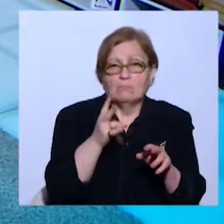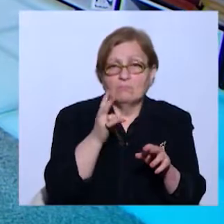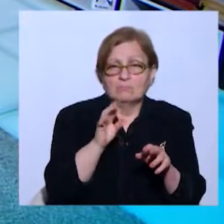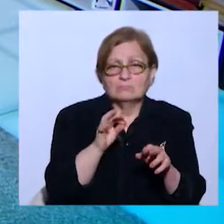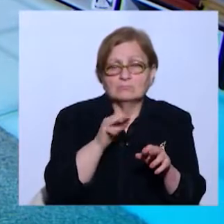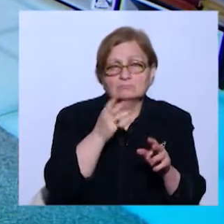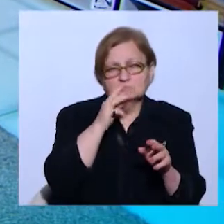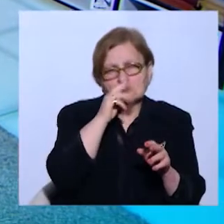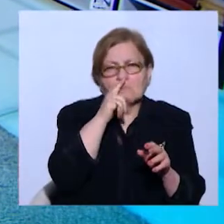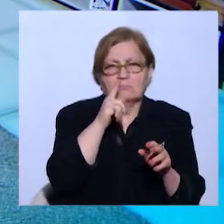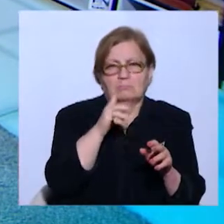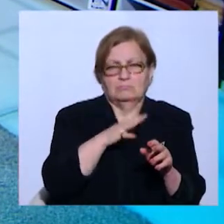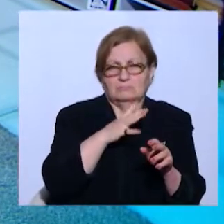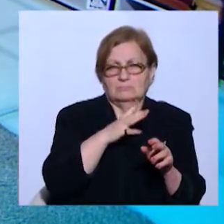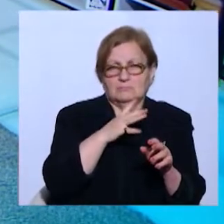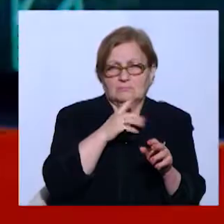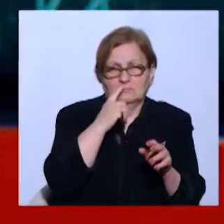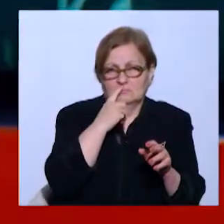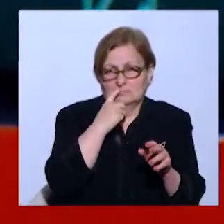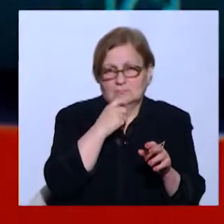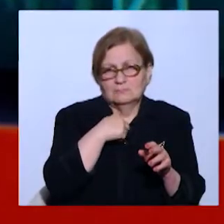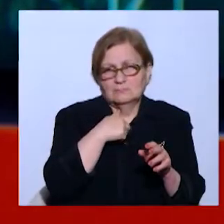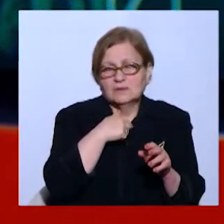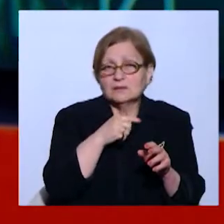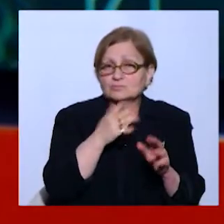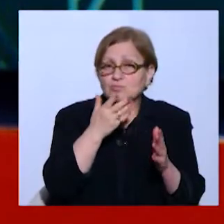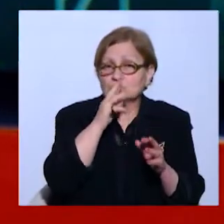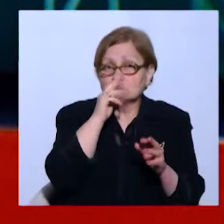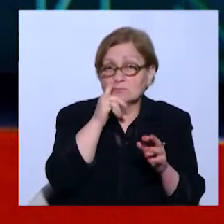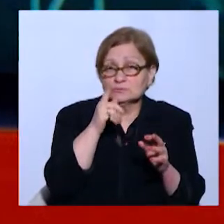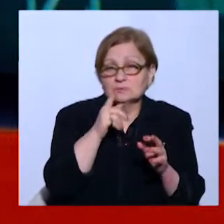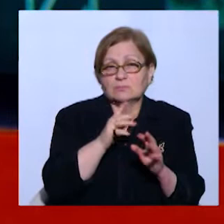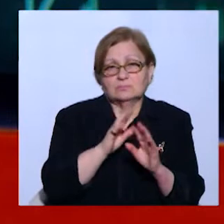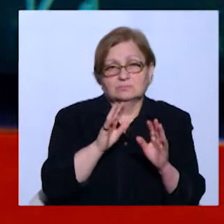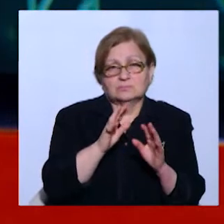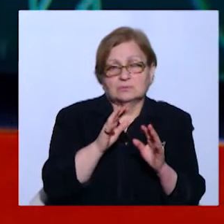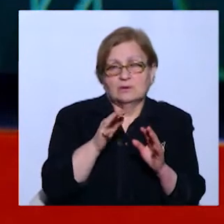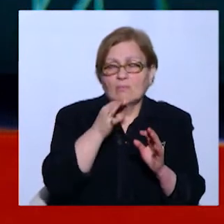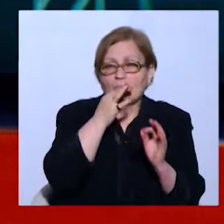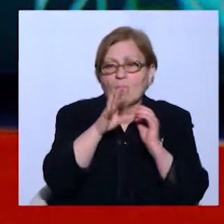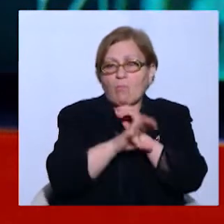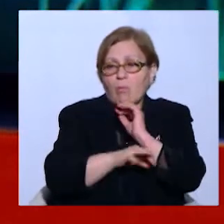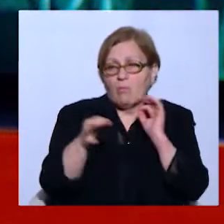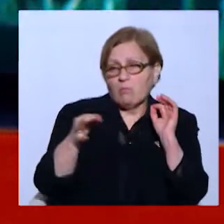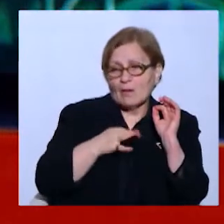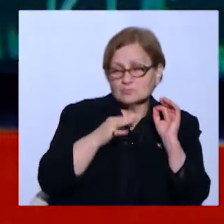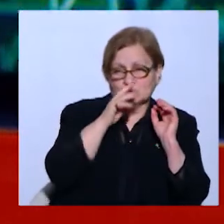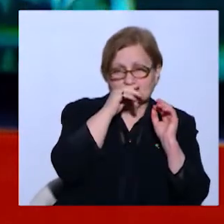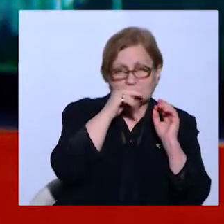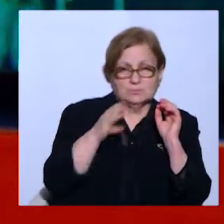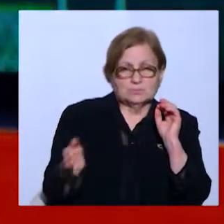იქ შეიძლება შემცდეს. შემცდეს და მე რა ხდება? პასუხს ვერ ვღებულობ.